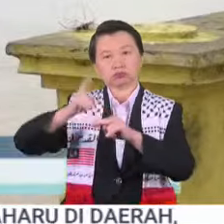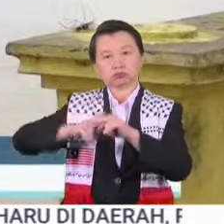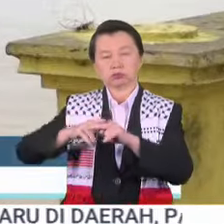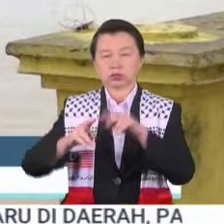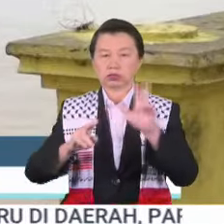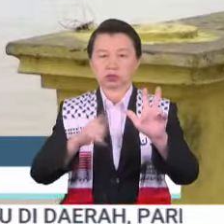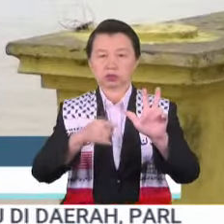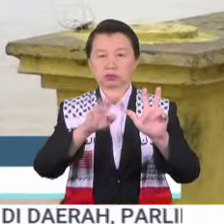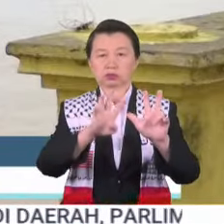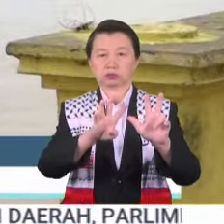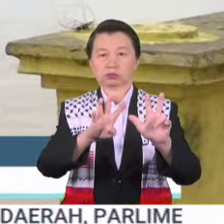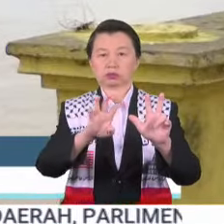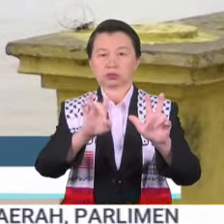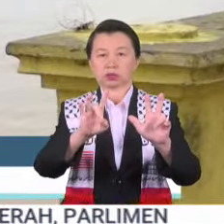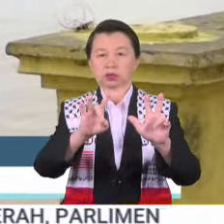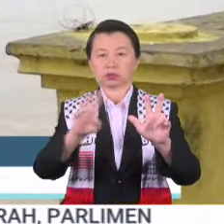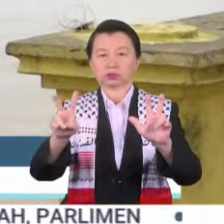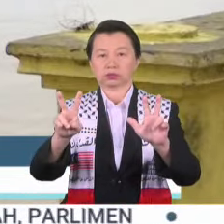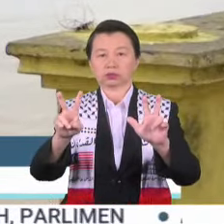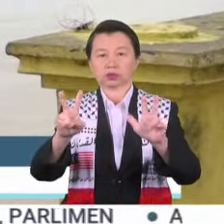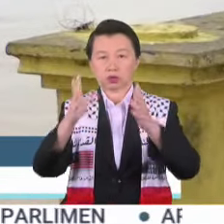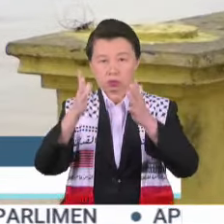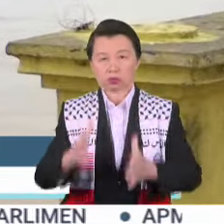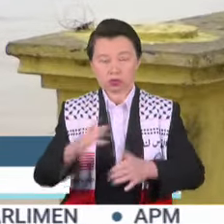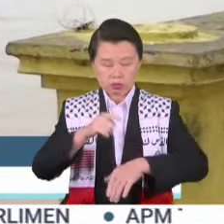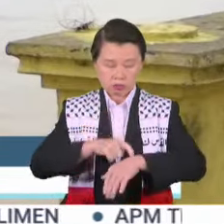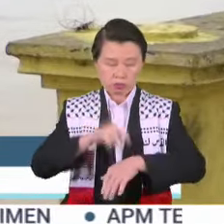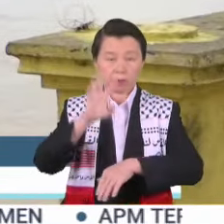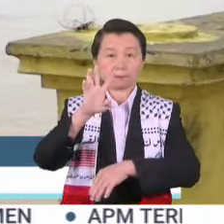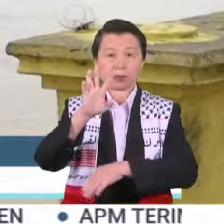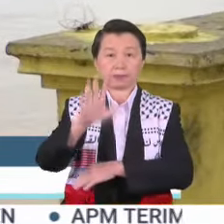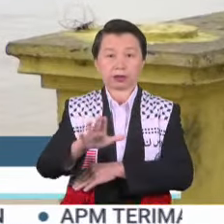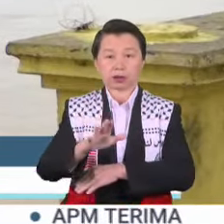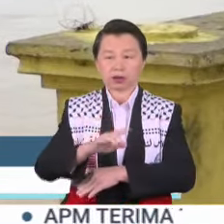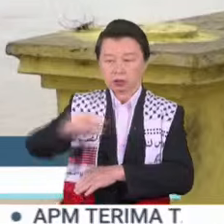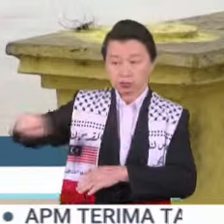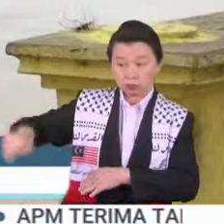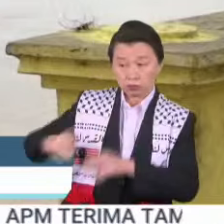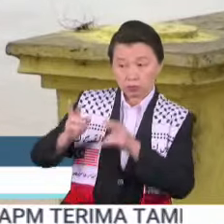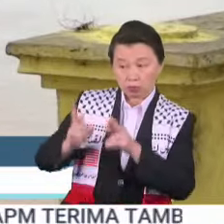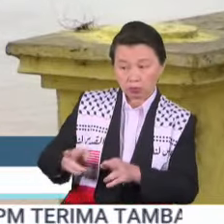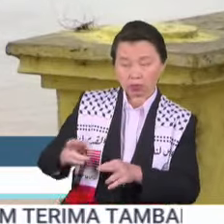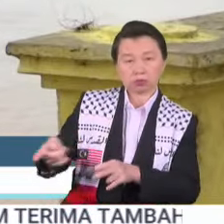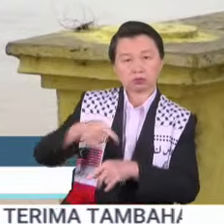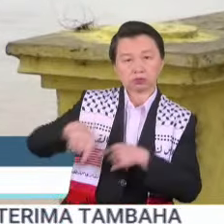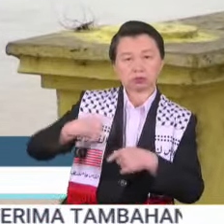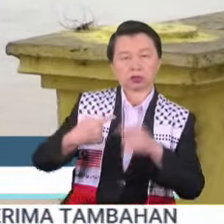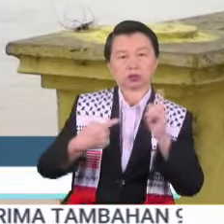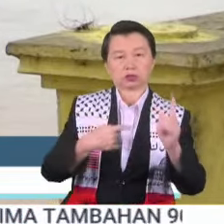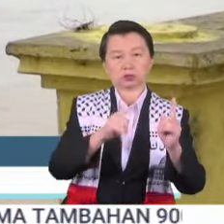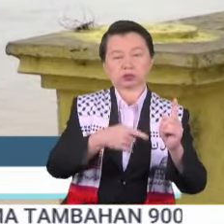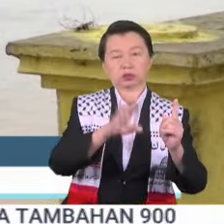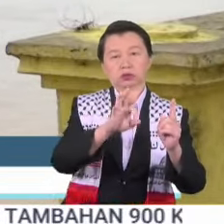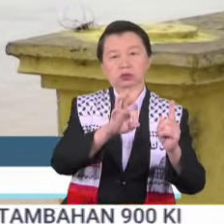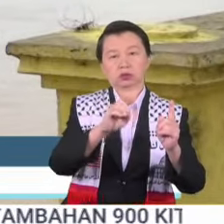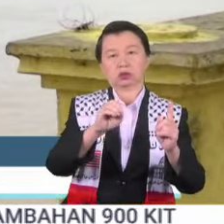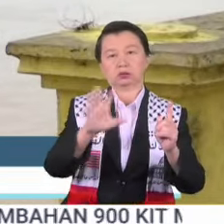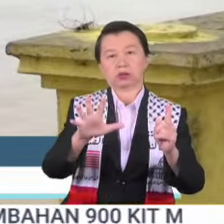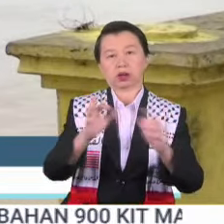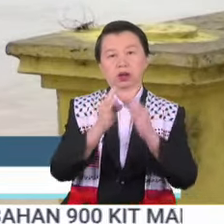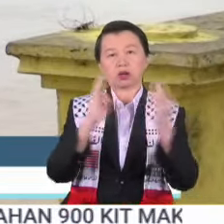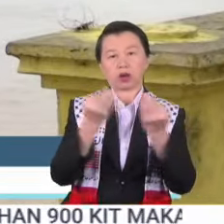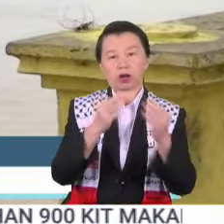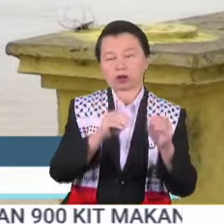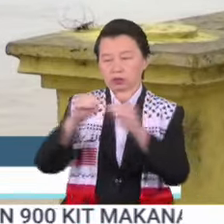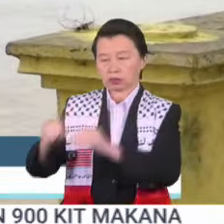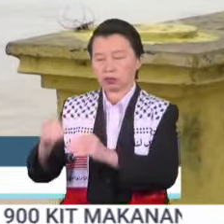kepada 3,482 setakat pukul 4 petang tadi. Semua mereka daripada 1,095 keluarga